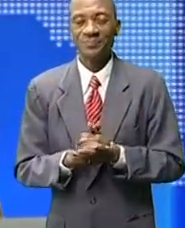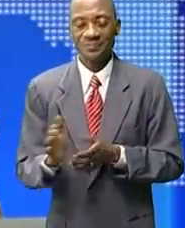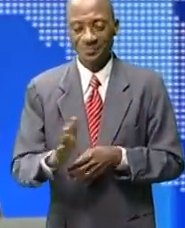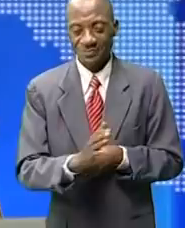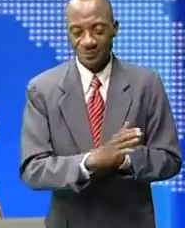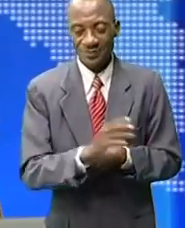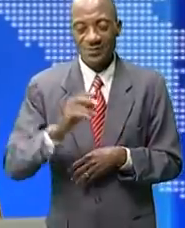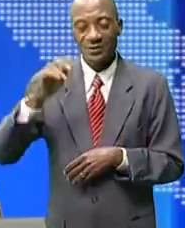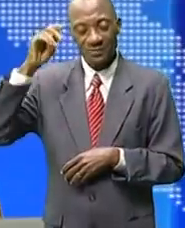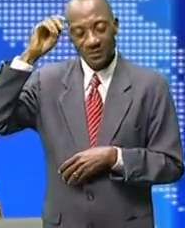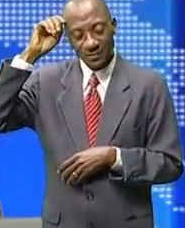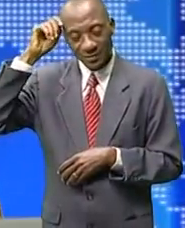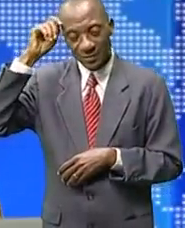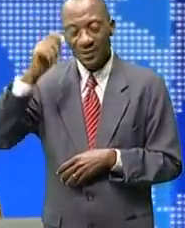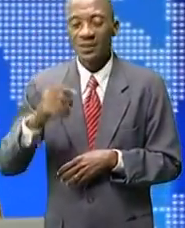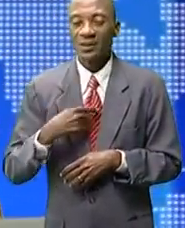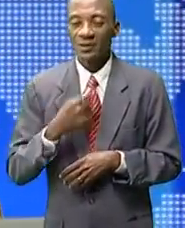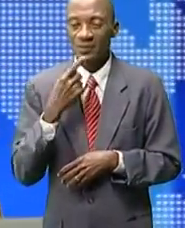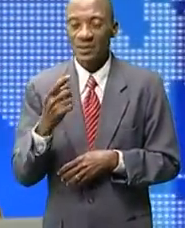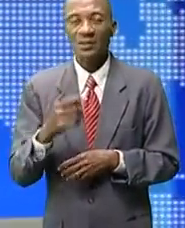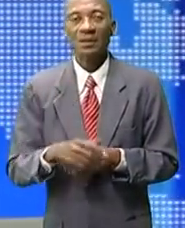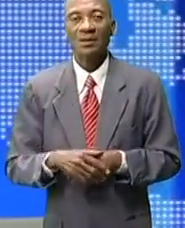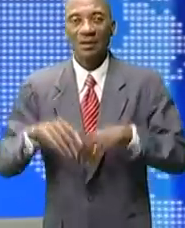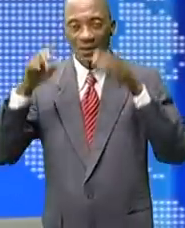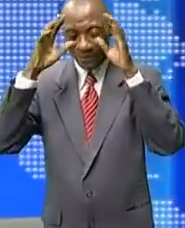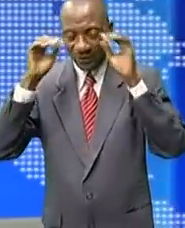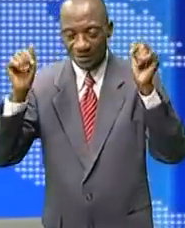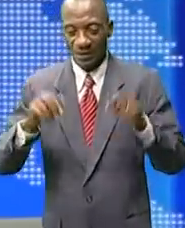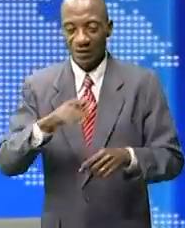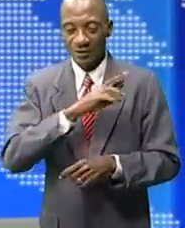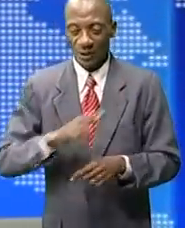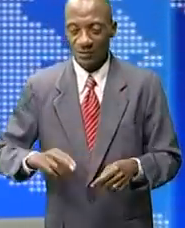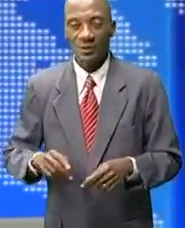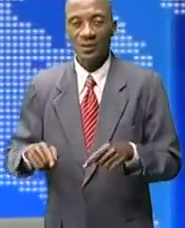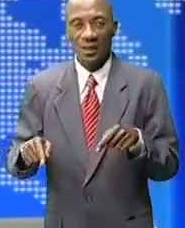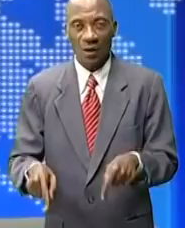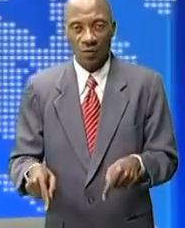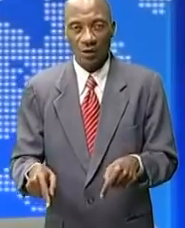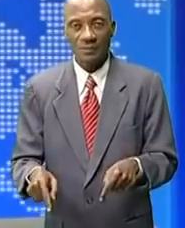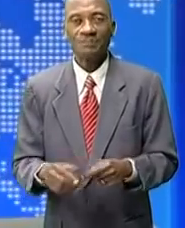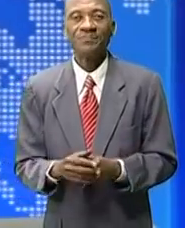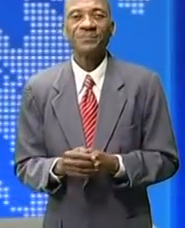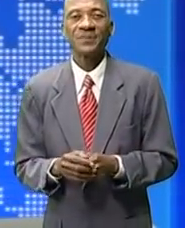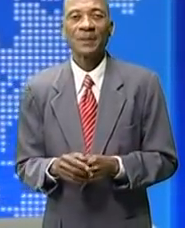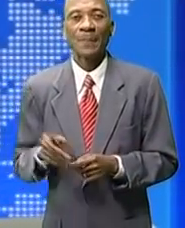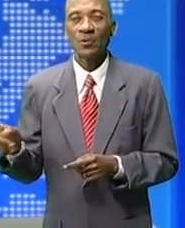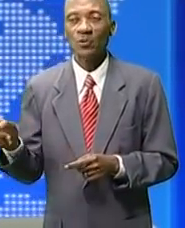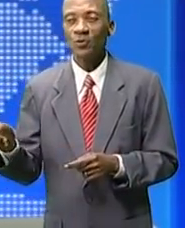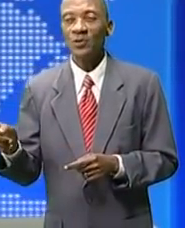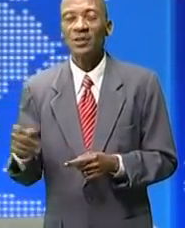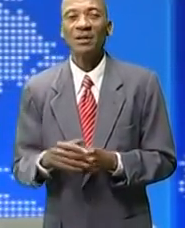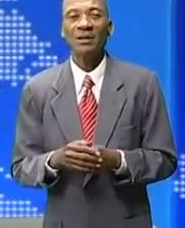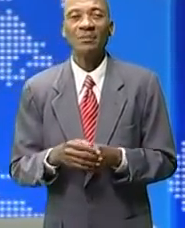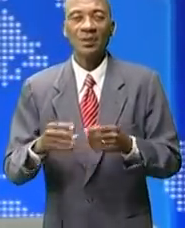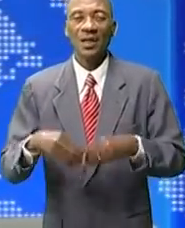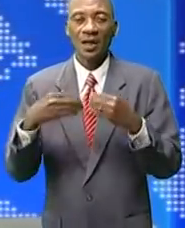le 5 janvier dernier par le président de la République, l'école de guerre de Kinshasa vient de sortir ses tout premiers lauréats. Au total, 25 officiers